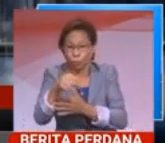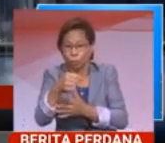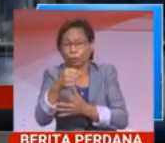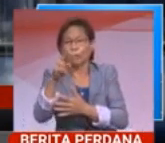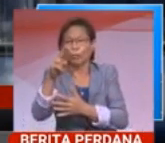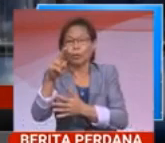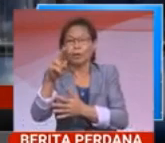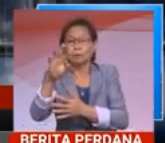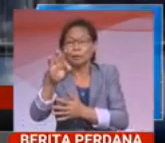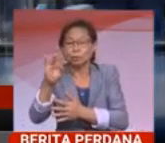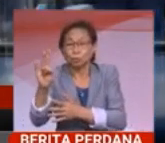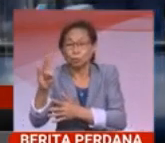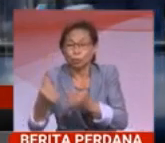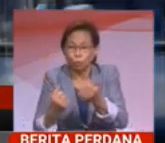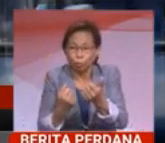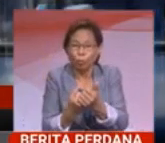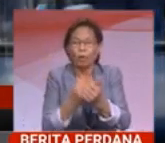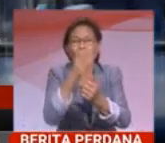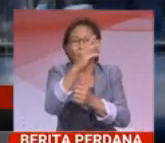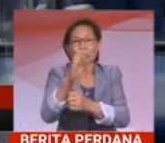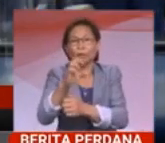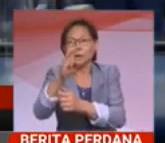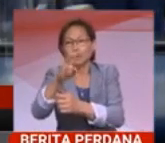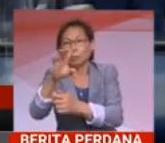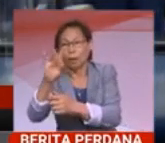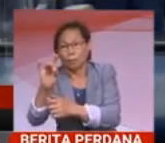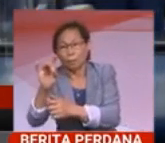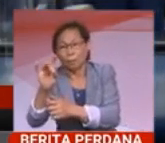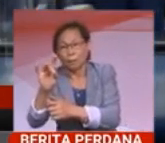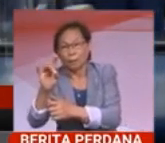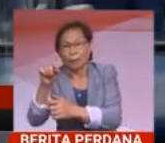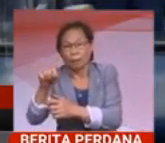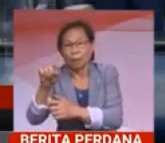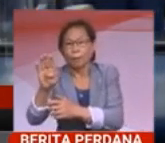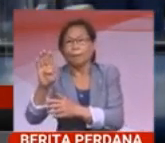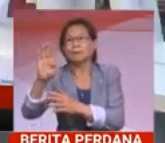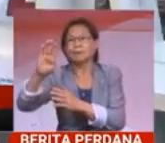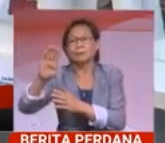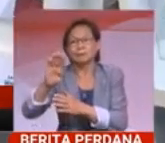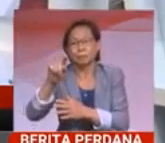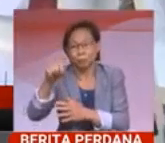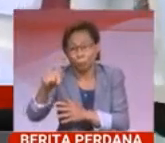95999 m660 84280200